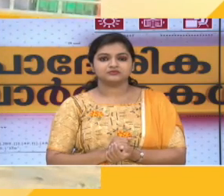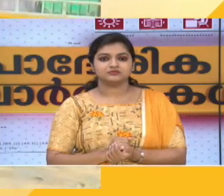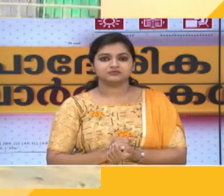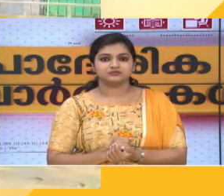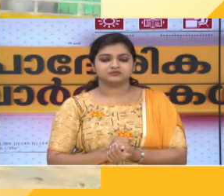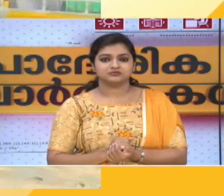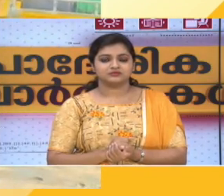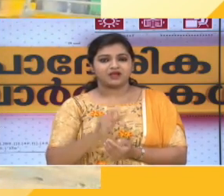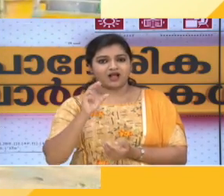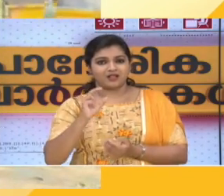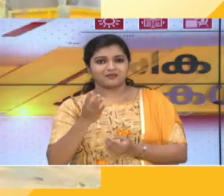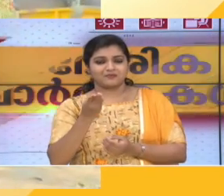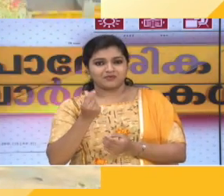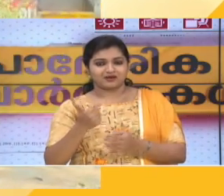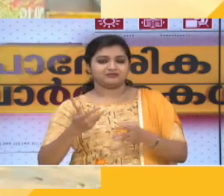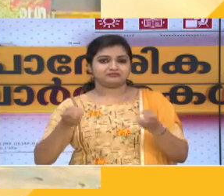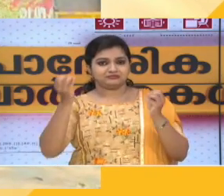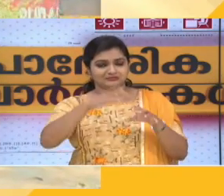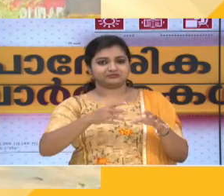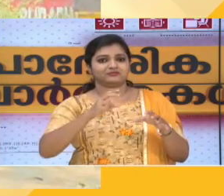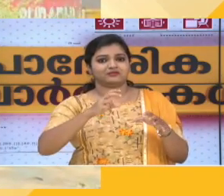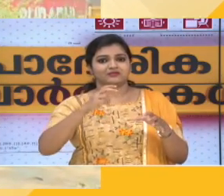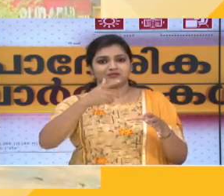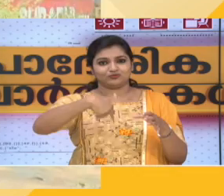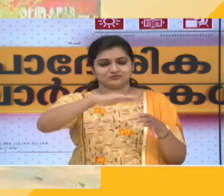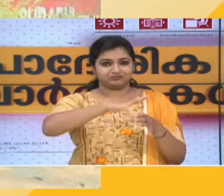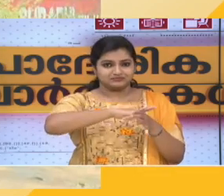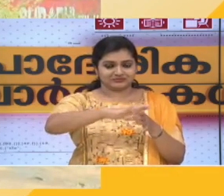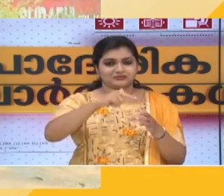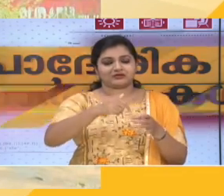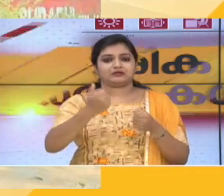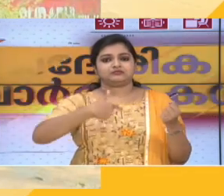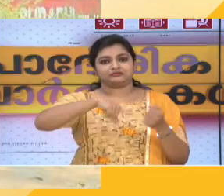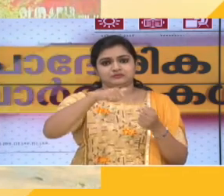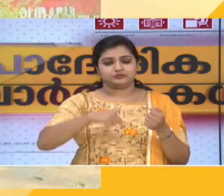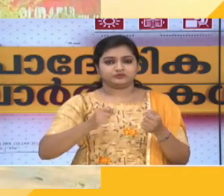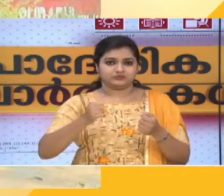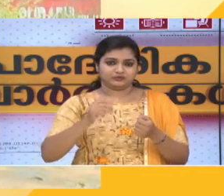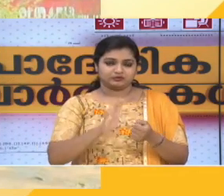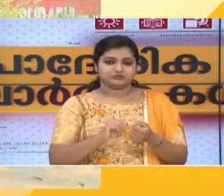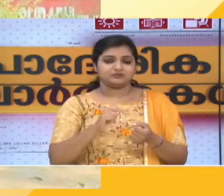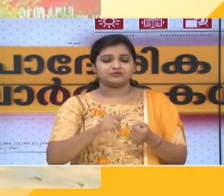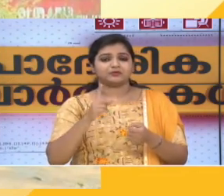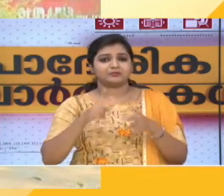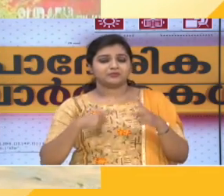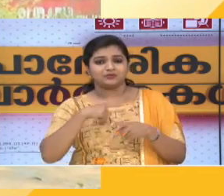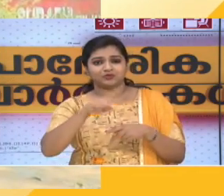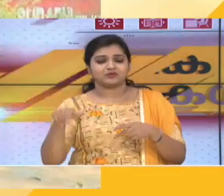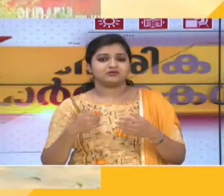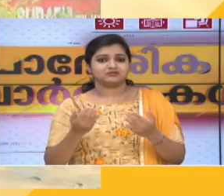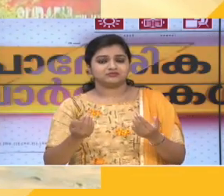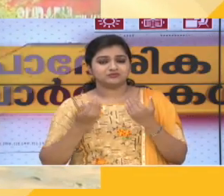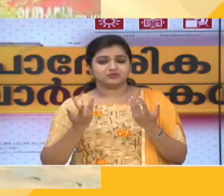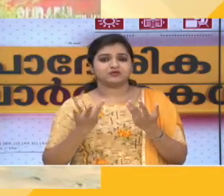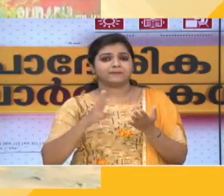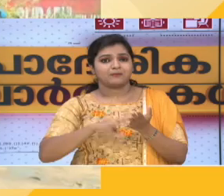കല്ലും മണ്ണും ഒക്കെ കൊണ്ടുപോയിട്ടിട്ട് നിരത്തിയിട്ടാണ് ഈ റോഡ്, ഈ തരത്തിൽ വാഹനങ്ങൾ പോകുന്നത്. ഇത് ജീവനും സ്വത്തിനും സംരക്ഷണം ഇല്ലാണ്ട് ഒരു മെഡിക്കൽ കോളേജിലേക്ക്